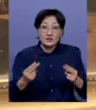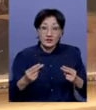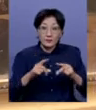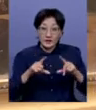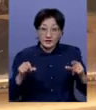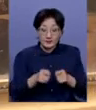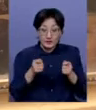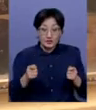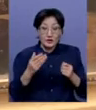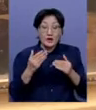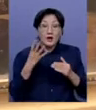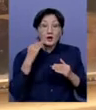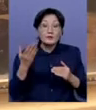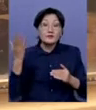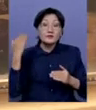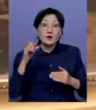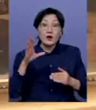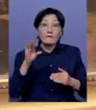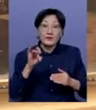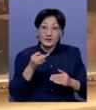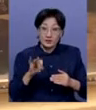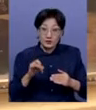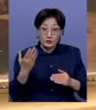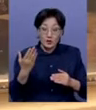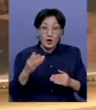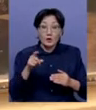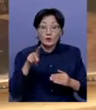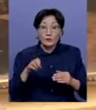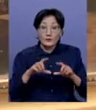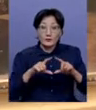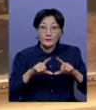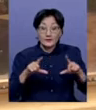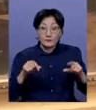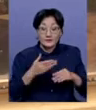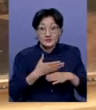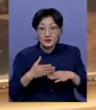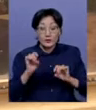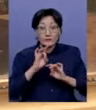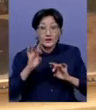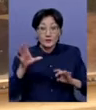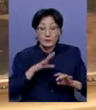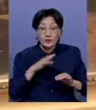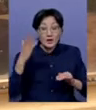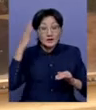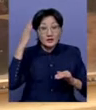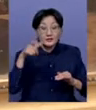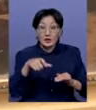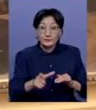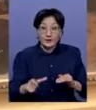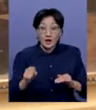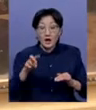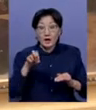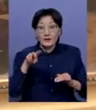ашты. Алматының сол кездегі атауы Верный еді. Сол кездері Хлудовтың студиясына кейіннен танымал болған талантты тұлғалар